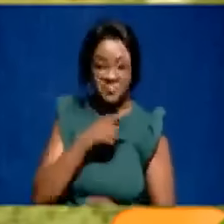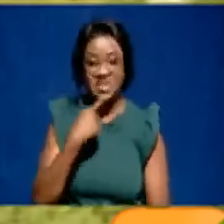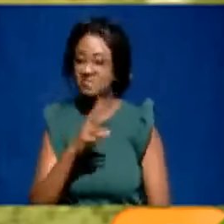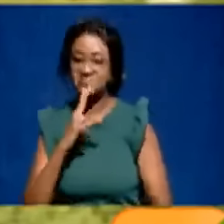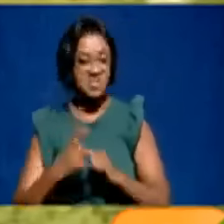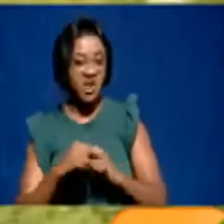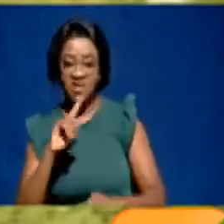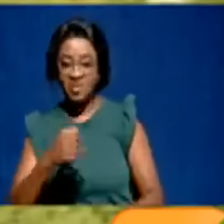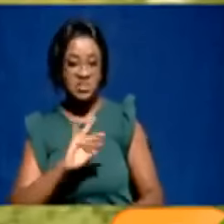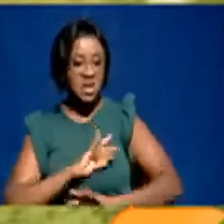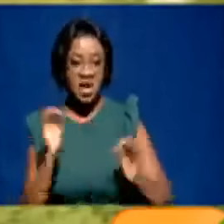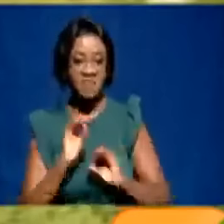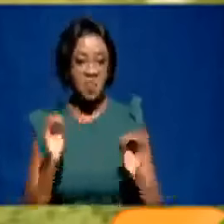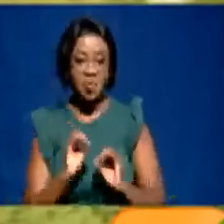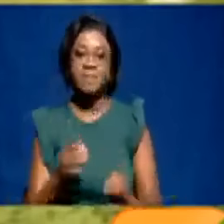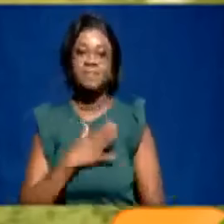Unipe security